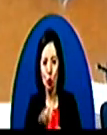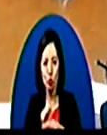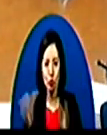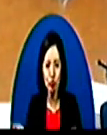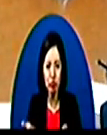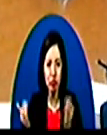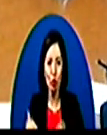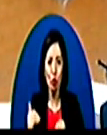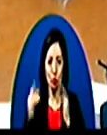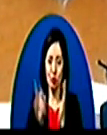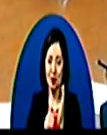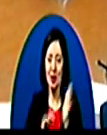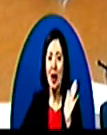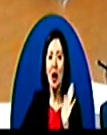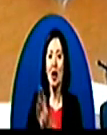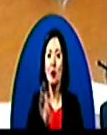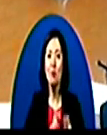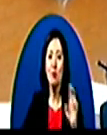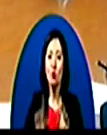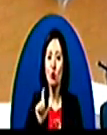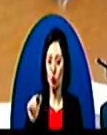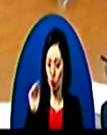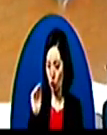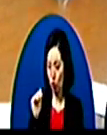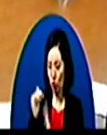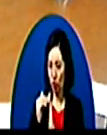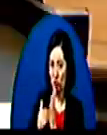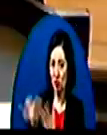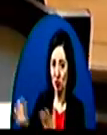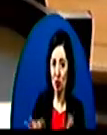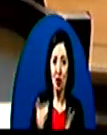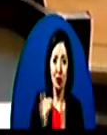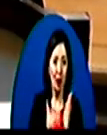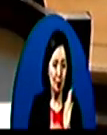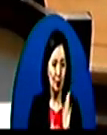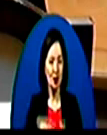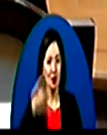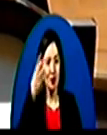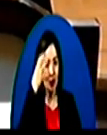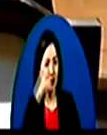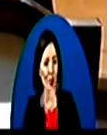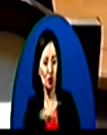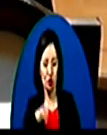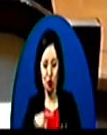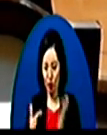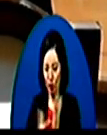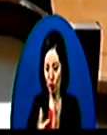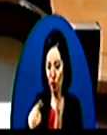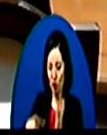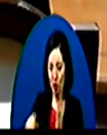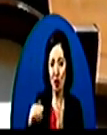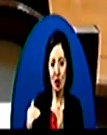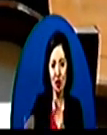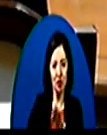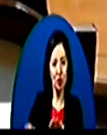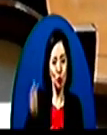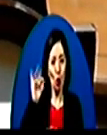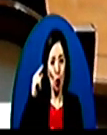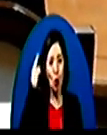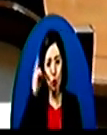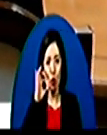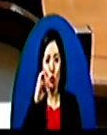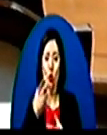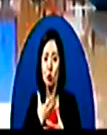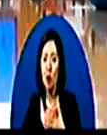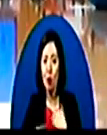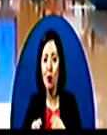гарааны бизнес эрхлэгт залуучуудын төлөөлөл тайлбарлаж байна. Засгийн газрын хувьд технологийн дэвшил, оюуны нөөц боломжийг ашиглах нь